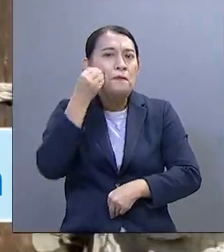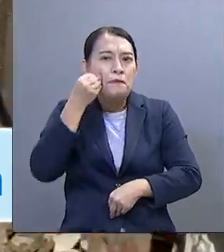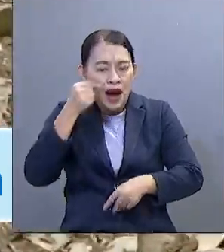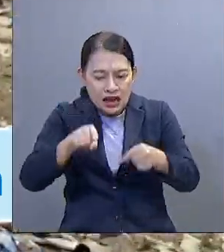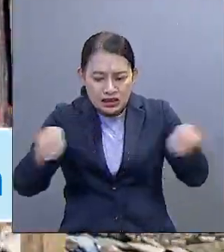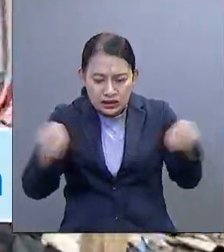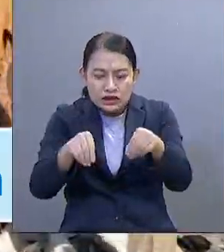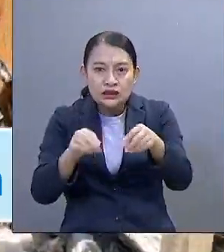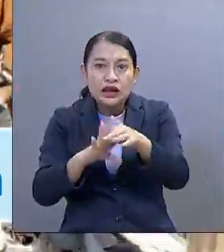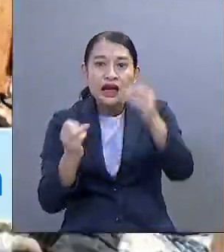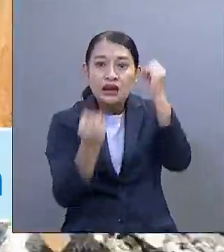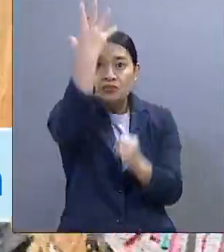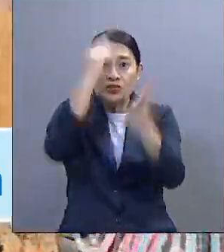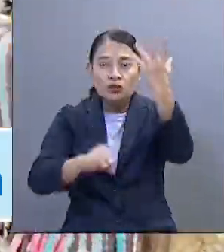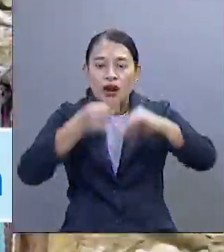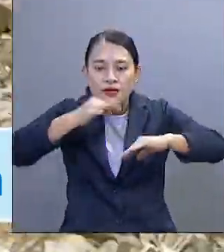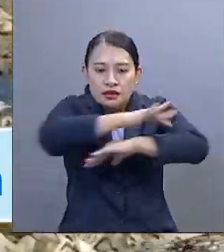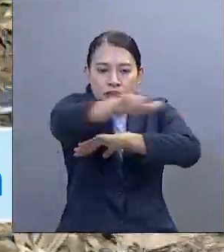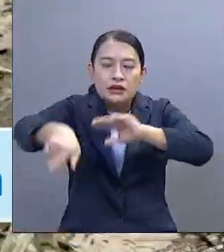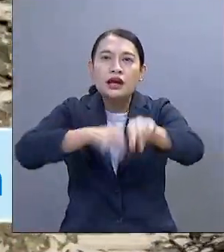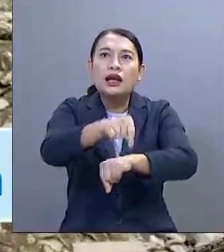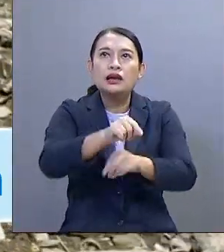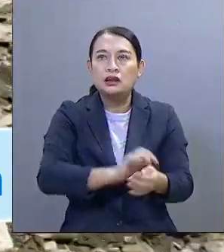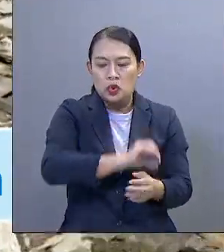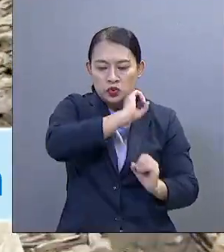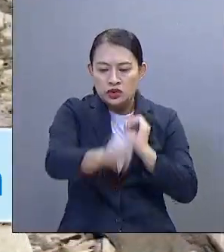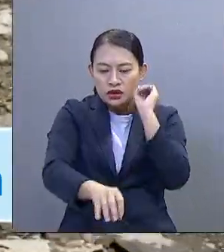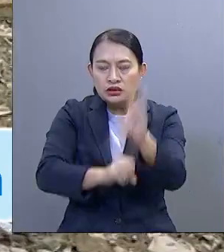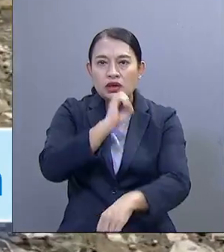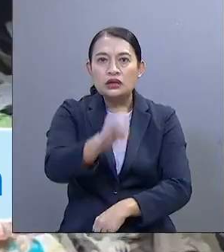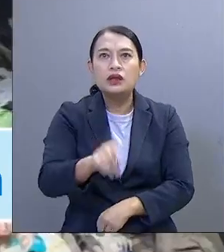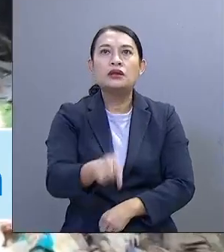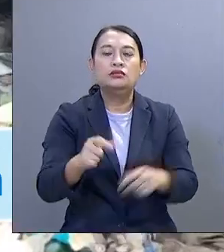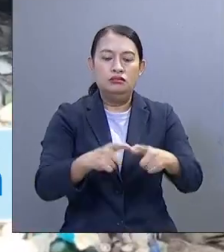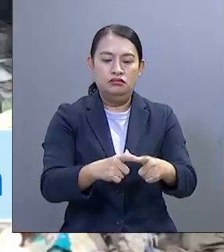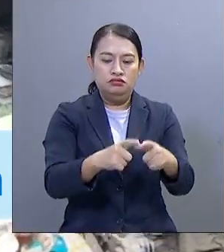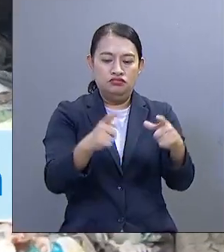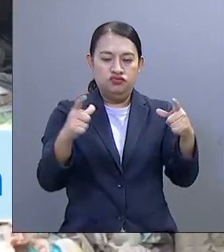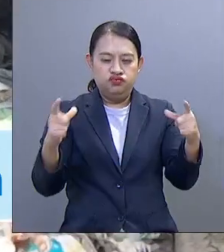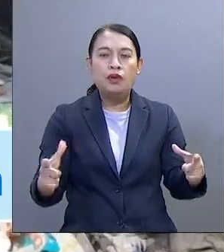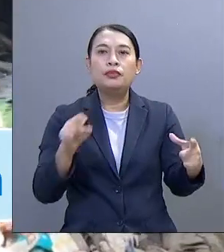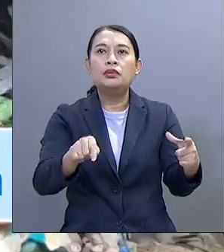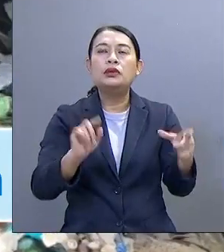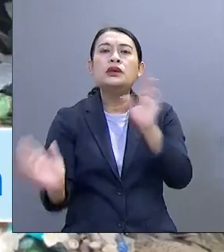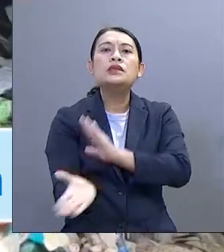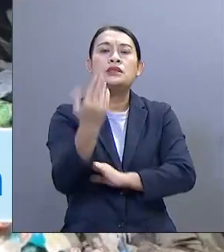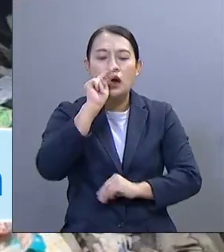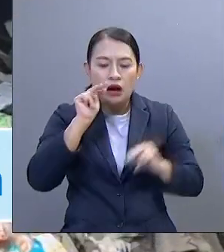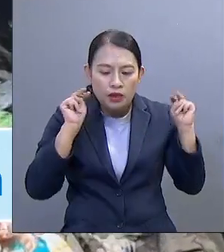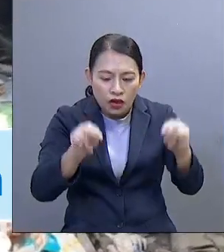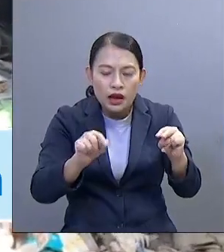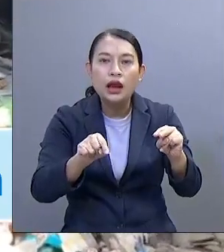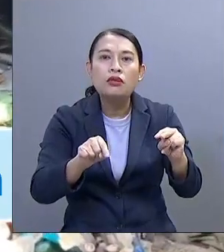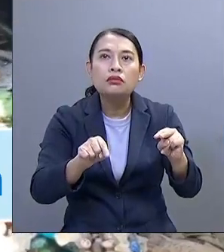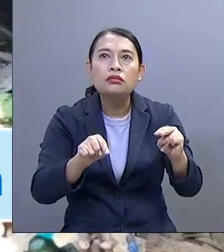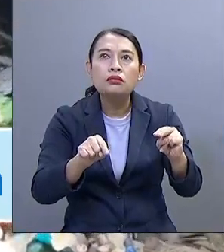ดยาวอไป ออกทะเลไปเลยค่ะแล้วขยะเนี่ยค่ะ มันเป็นแบบนี้นะคะ คืเหืกวาตื่นเชามาก็เห็นผ้าแบบน